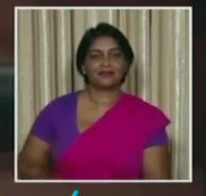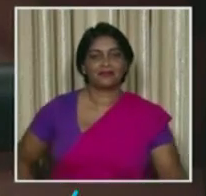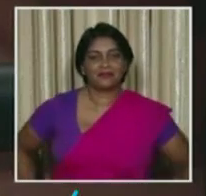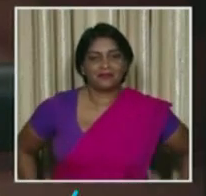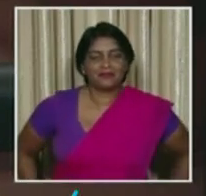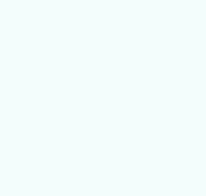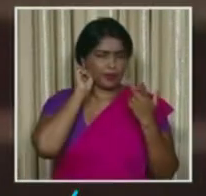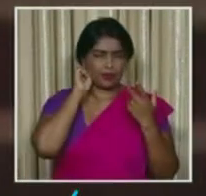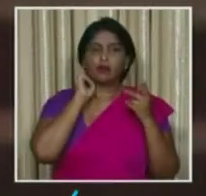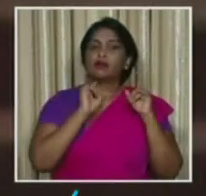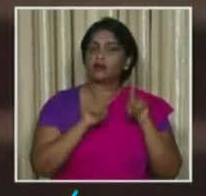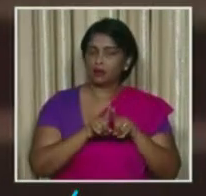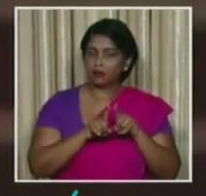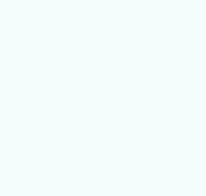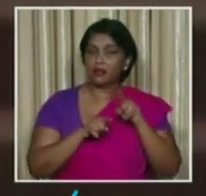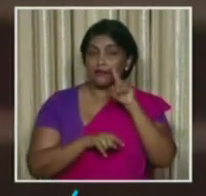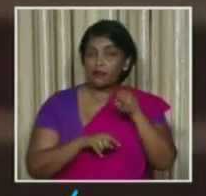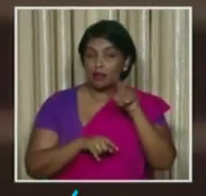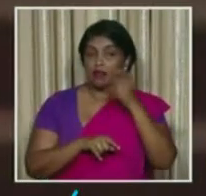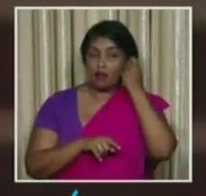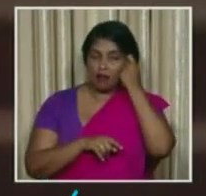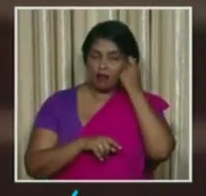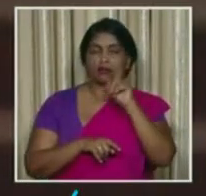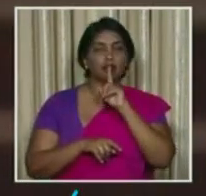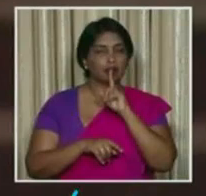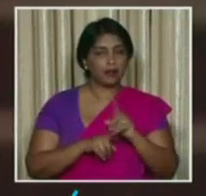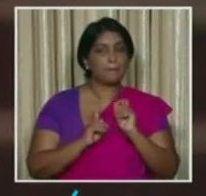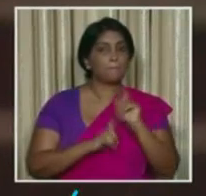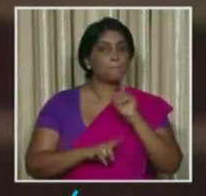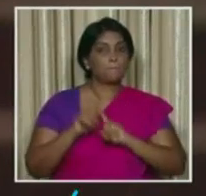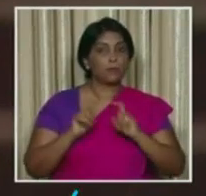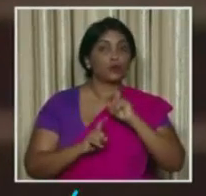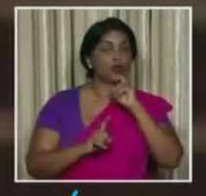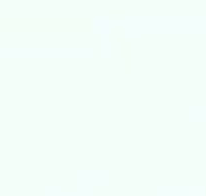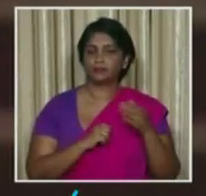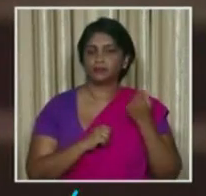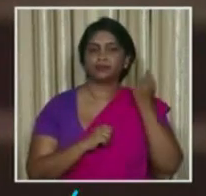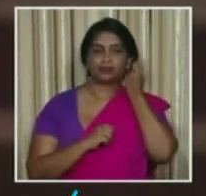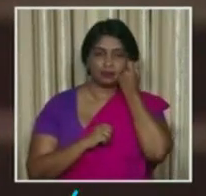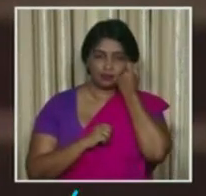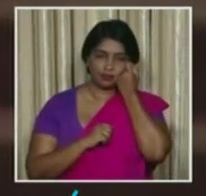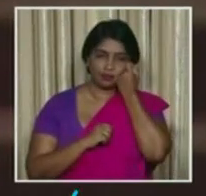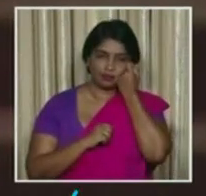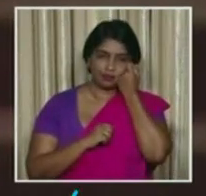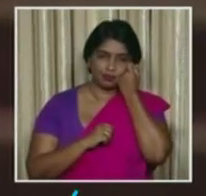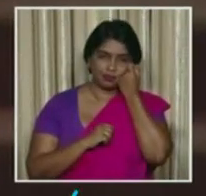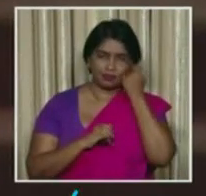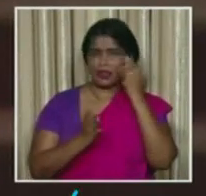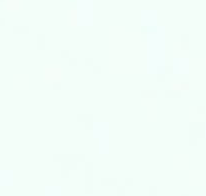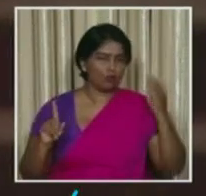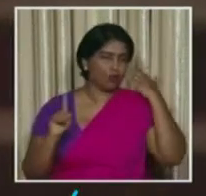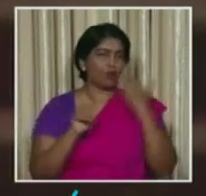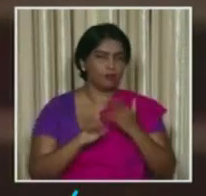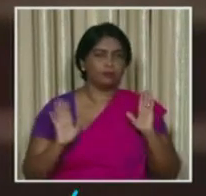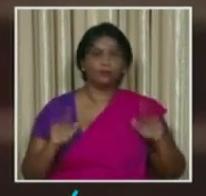මණ්ඩලයේ මණ්ඩලයේ ඉති. හරි. දැන් මෙතන වැඩි මතයක් හදන්න හදනවා පාර්ලිමේන්තුව අධිකරණයට බලපෑම් කරනවා. කරුණාකරලා මම කාටවත් බාධා කරේ